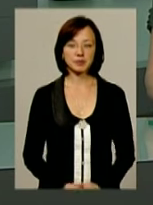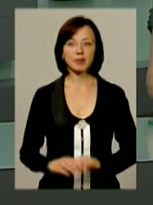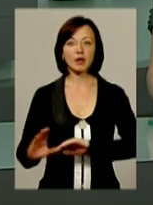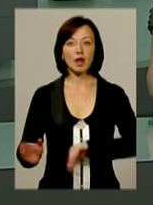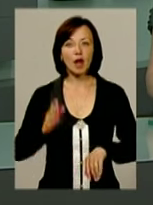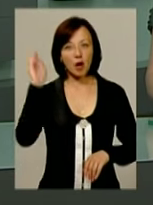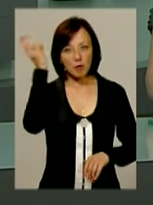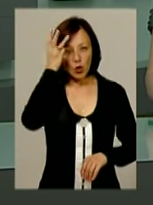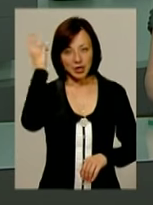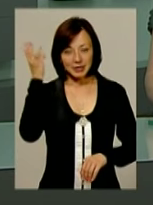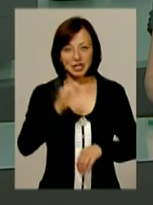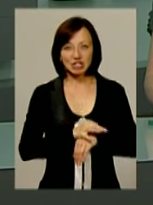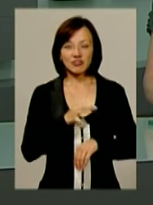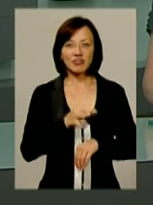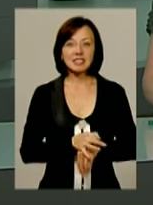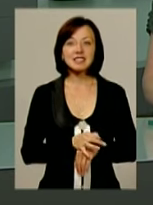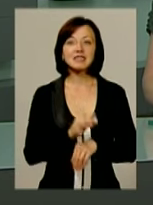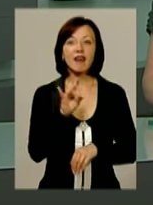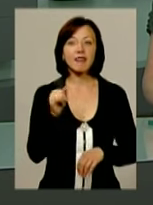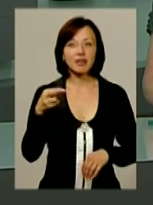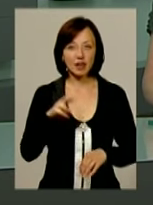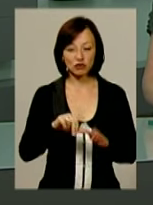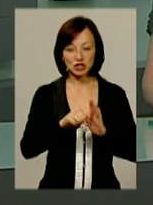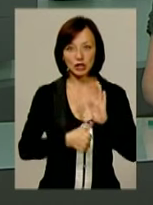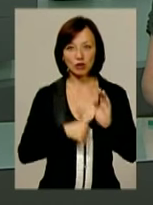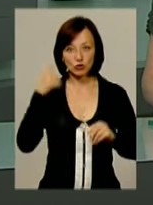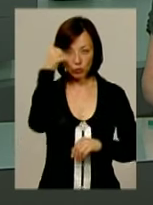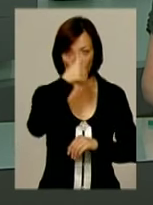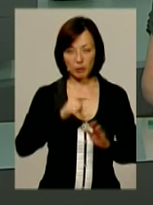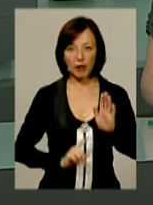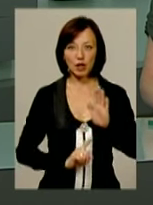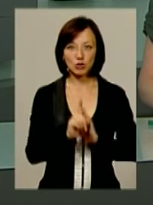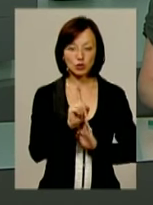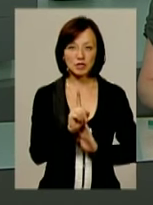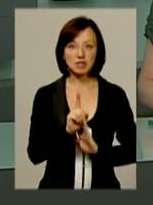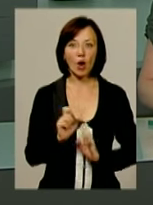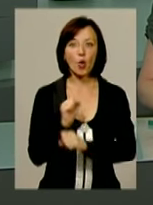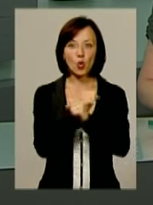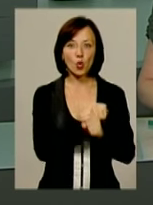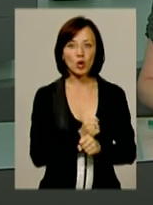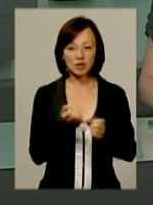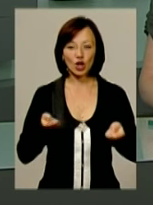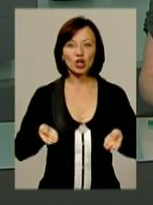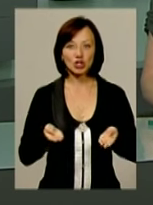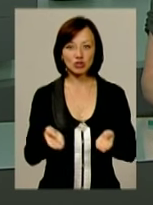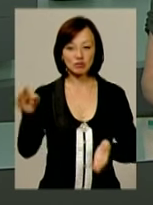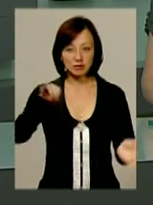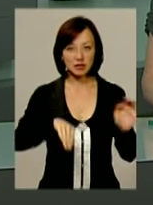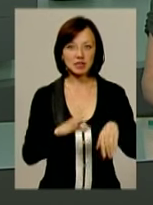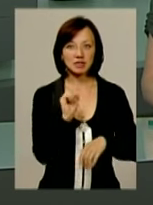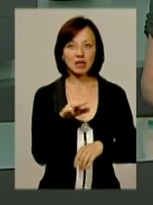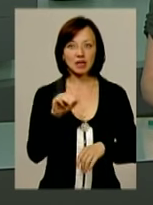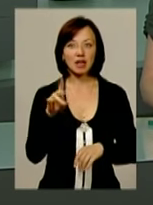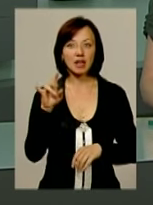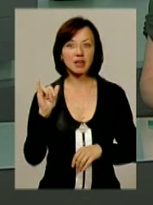Подільська Швейцарія. У 2016 році планується запуск гірськолижного курорту в Сатанові Городоцького району. Про це